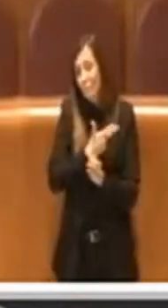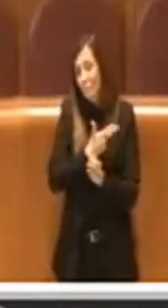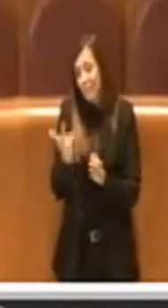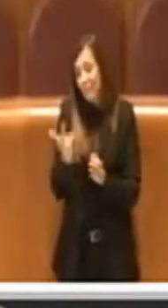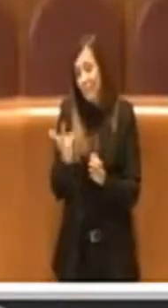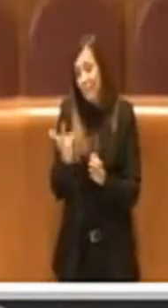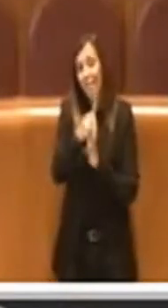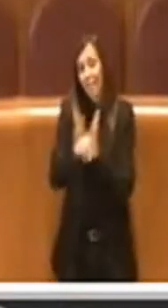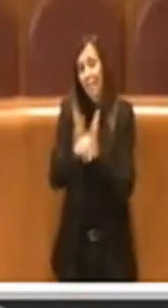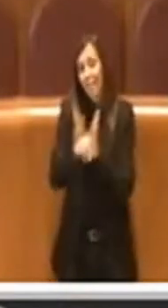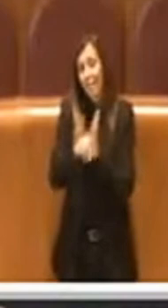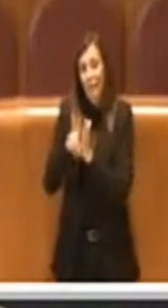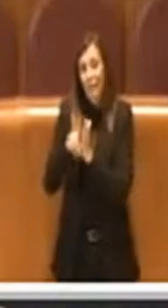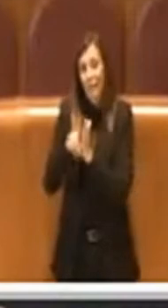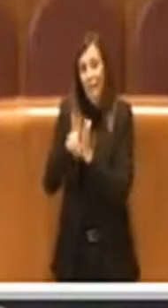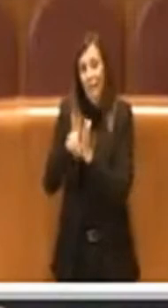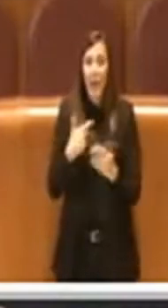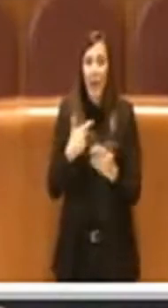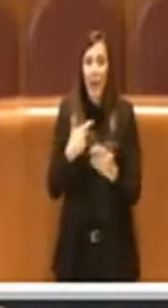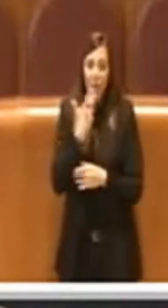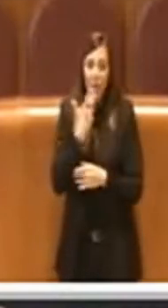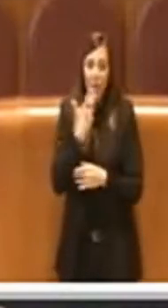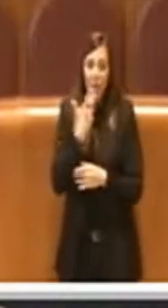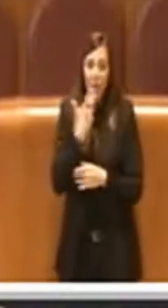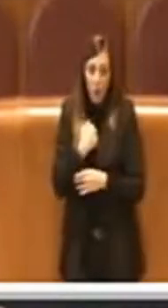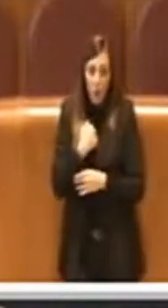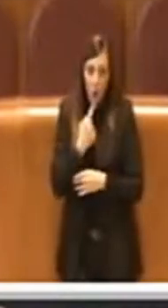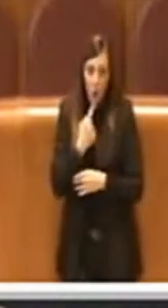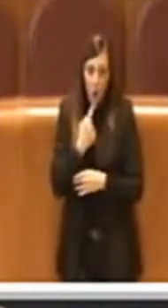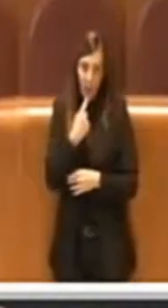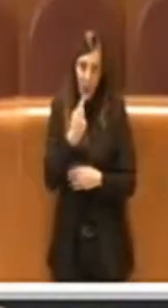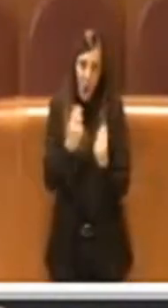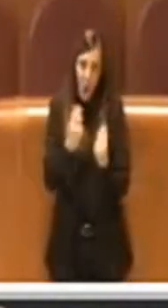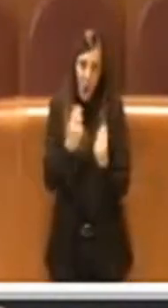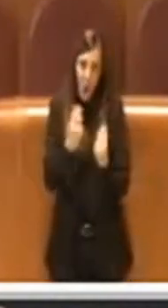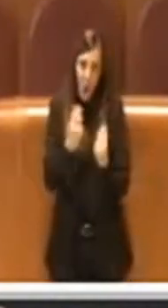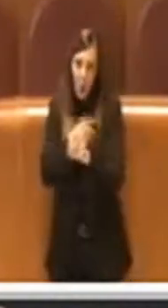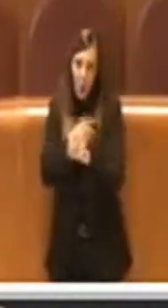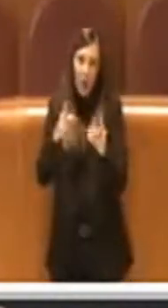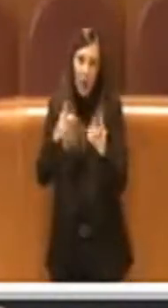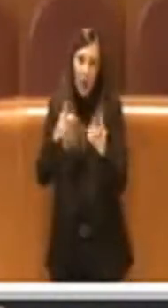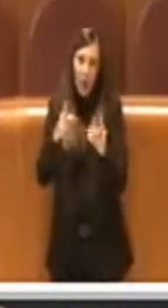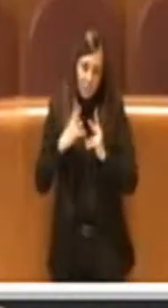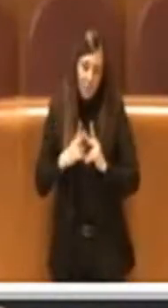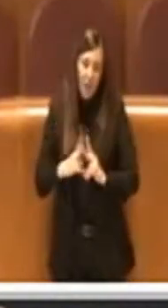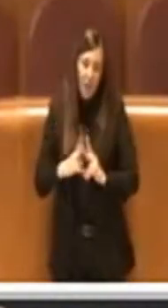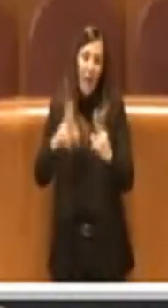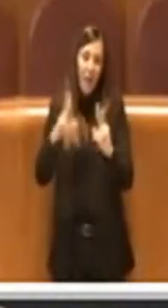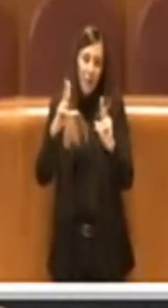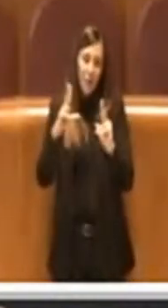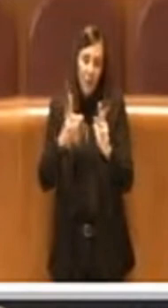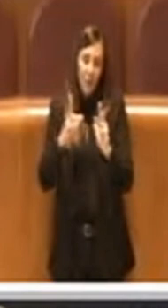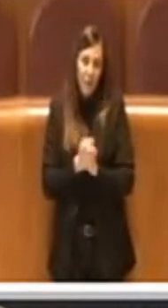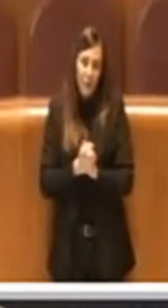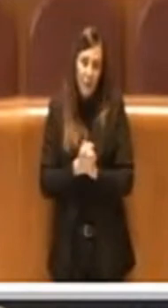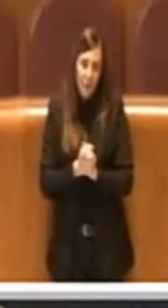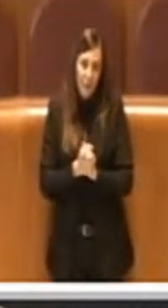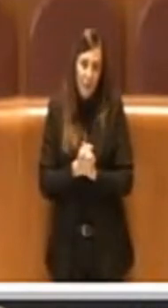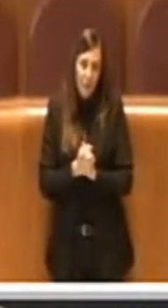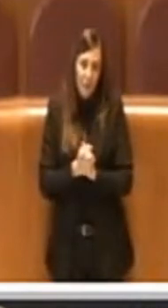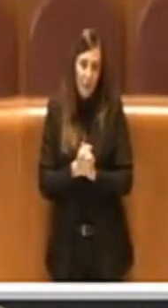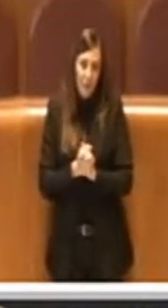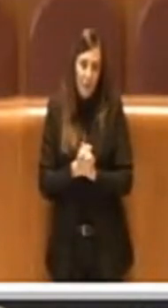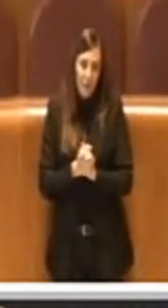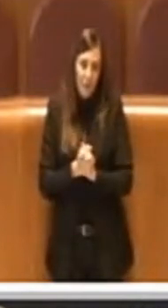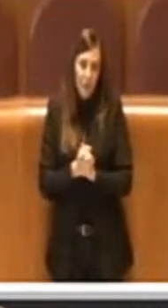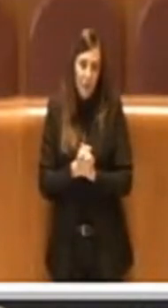e tre, e volevo rassicurare i colleghi che tutte poi